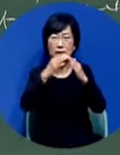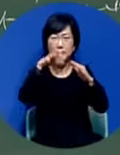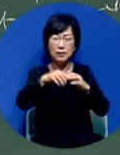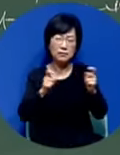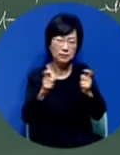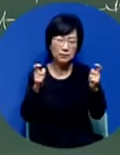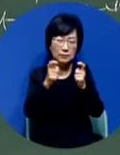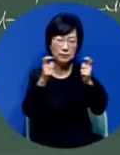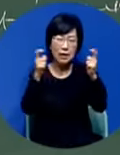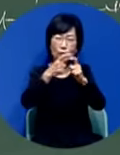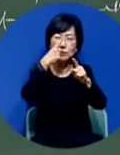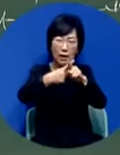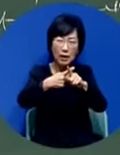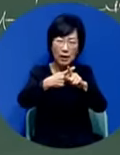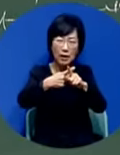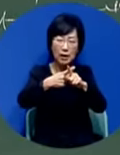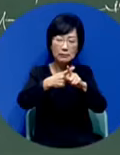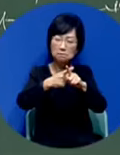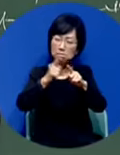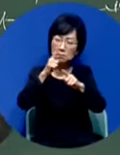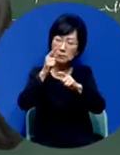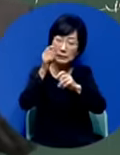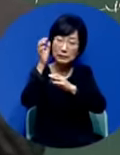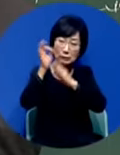잘못돼가지고 부인이 죽었어요.